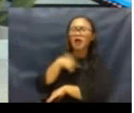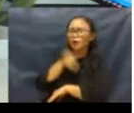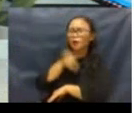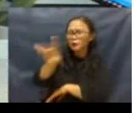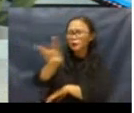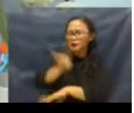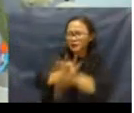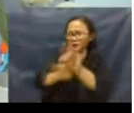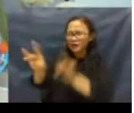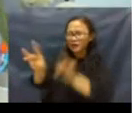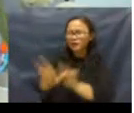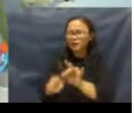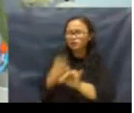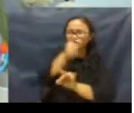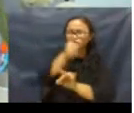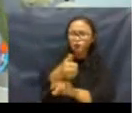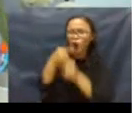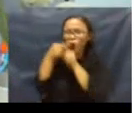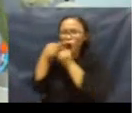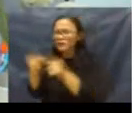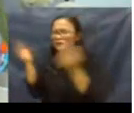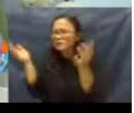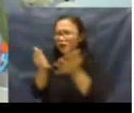mana yang hoax. Setuju.